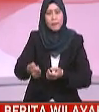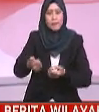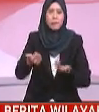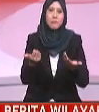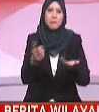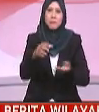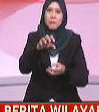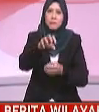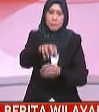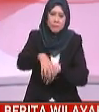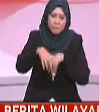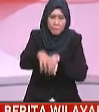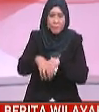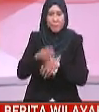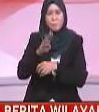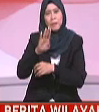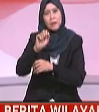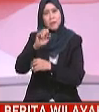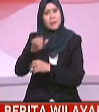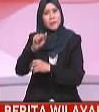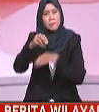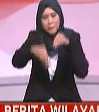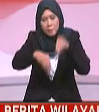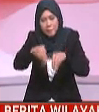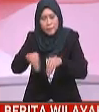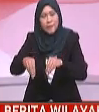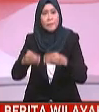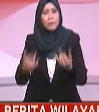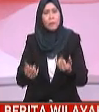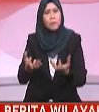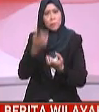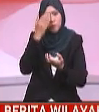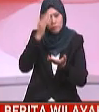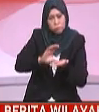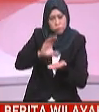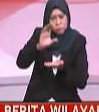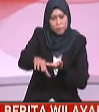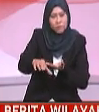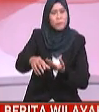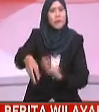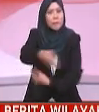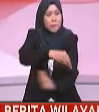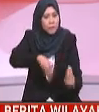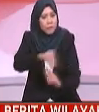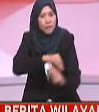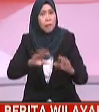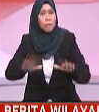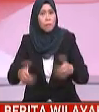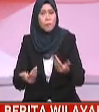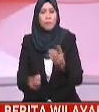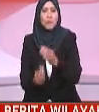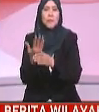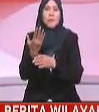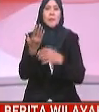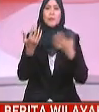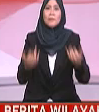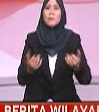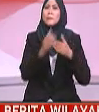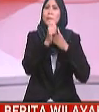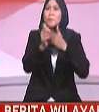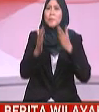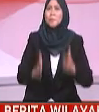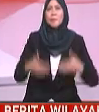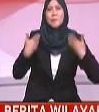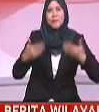dan sebagainya. Perlukan pemantauan untuk mengetahui pulangan hasil bantuan tersebut. Ujarnya, seseorang pemimpin akan gembira